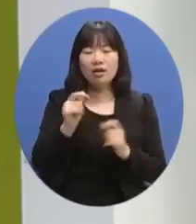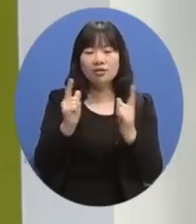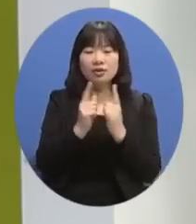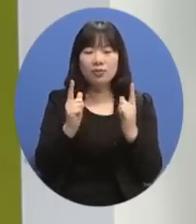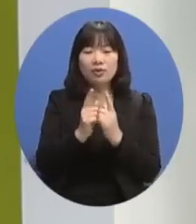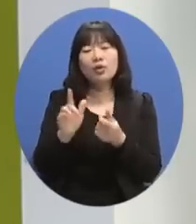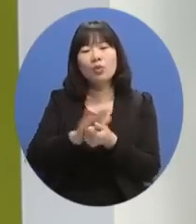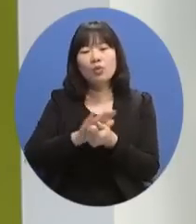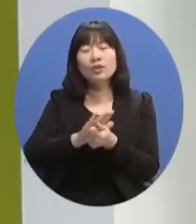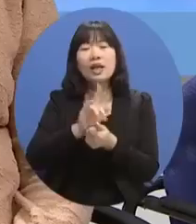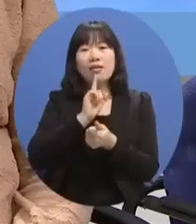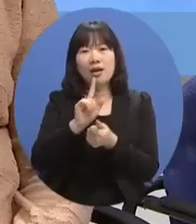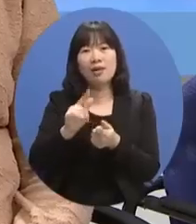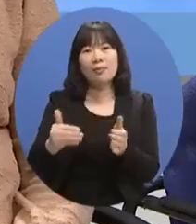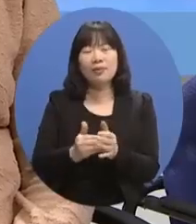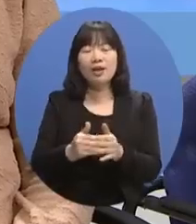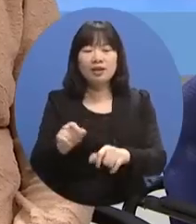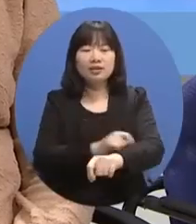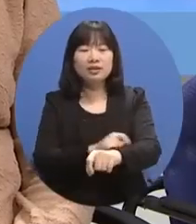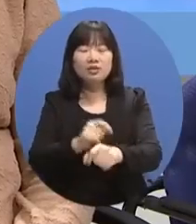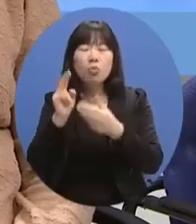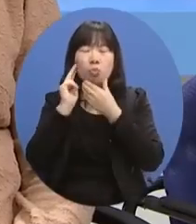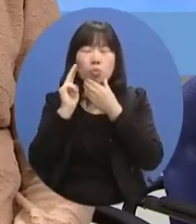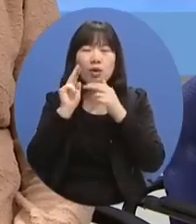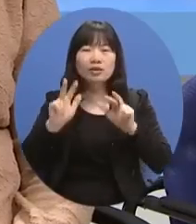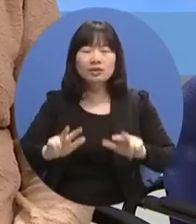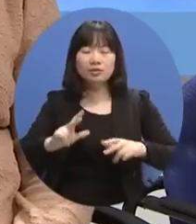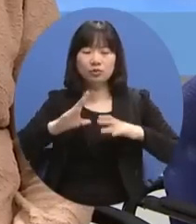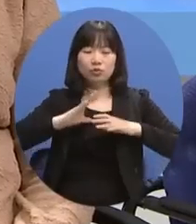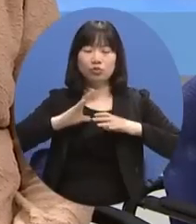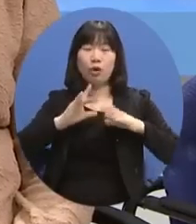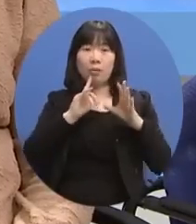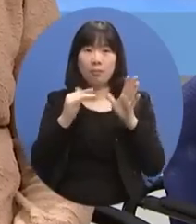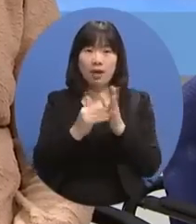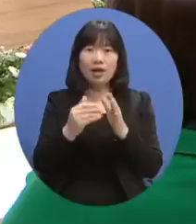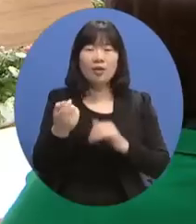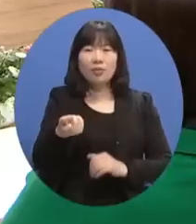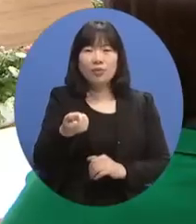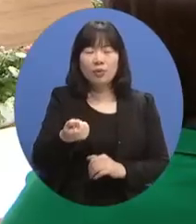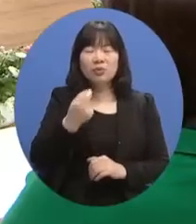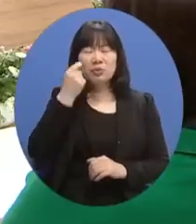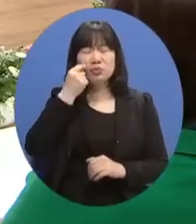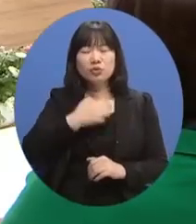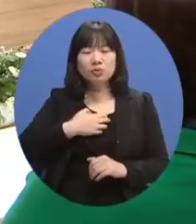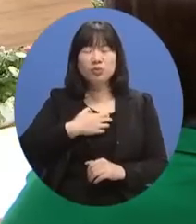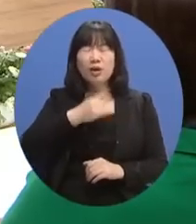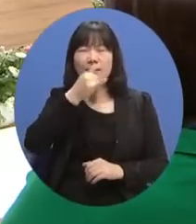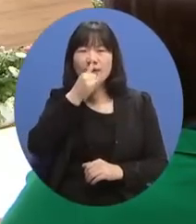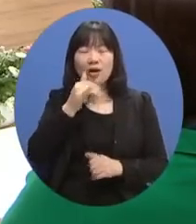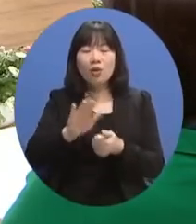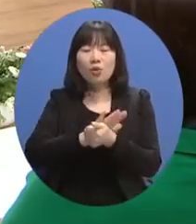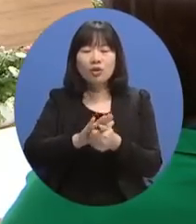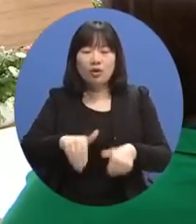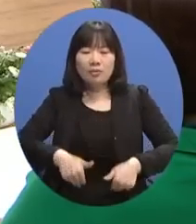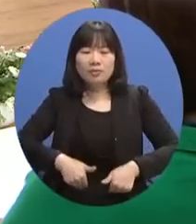접촉 위안이다. 특히 이 원숭이들이 두렵거나 조금 슬프거나